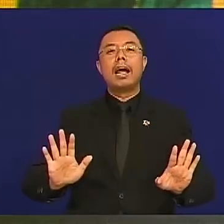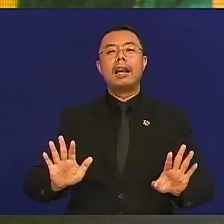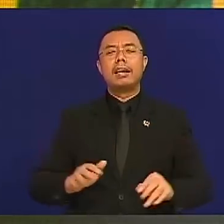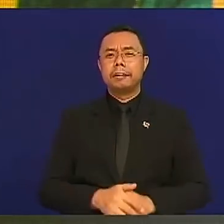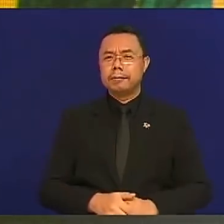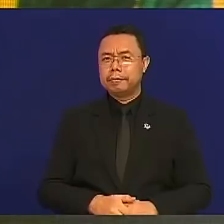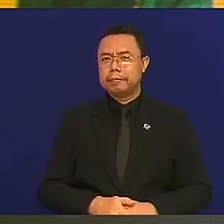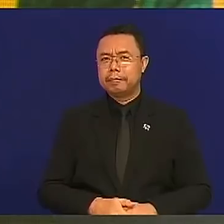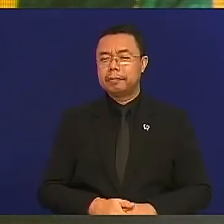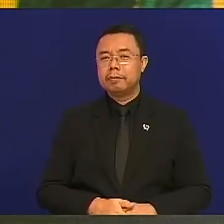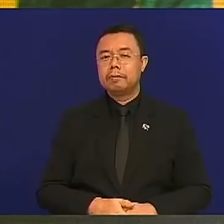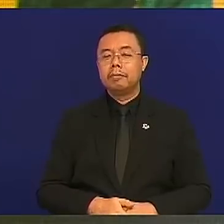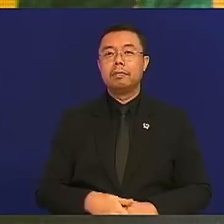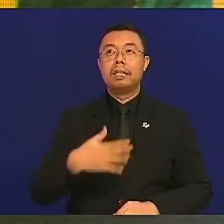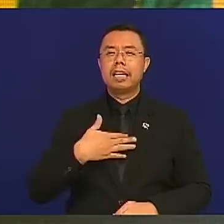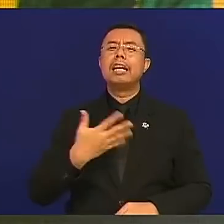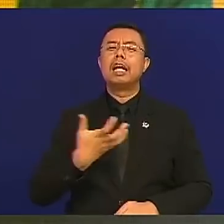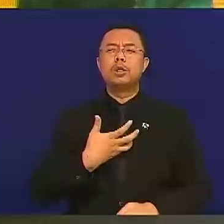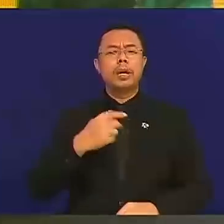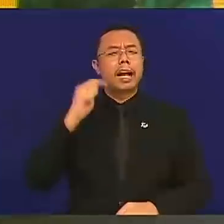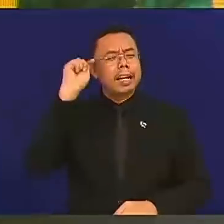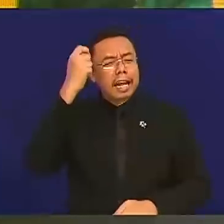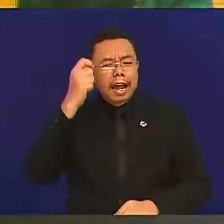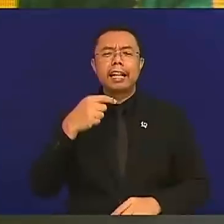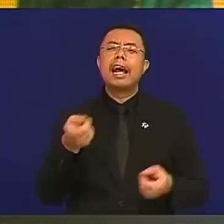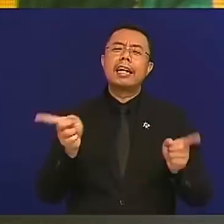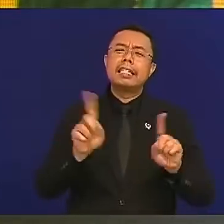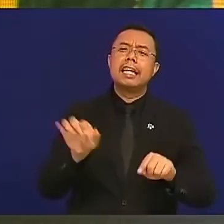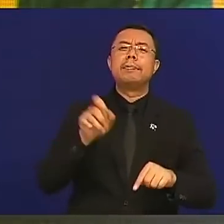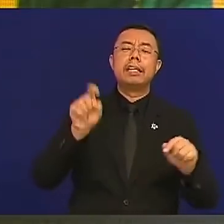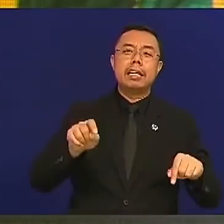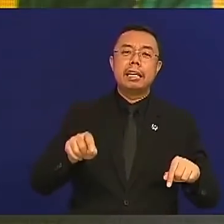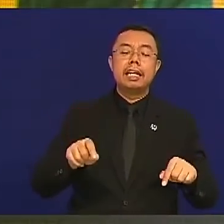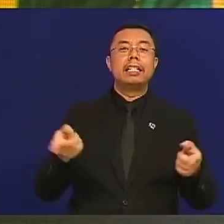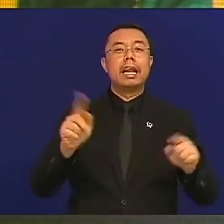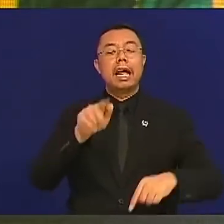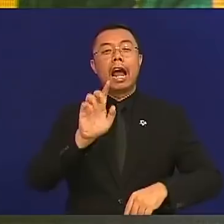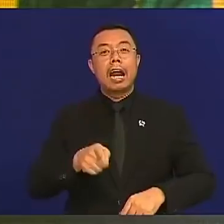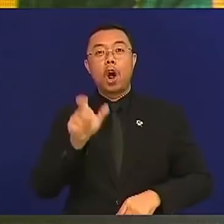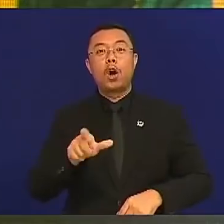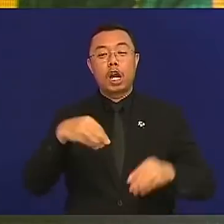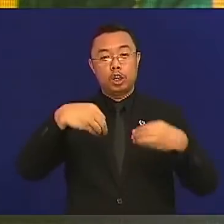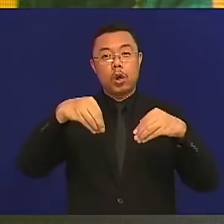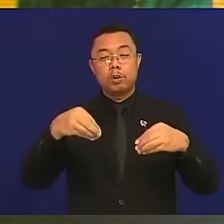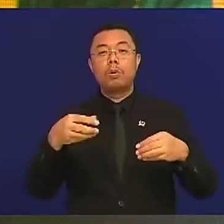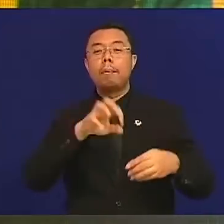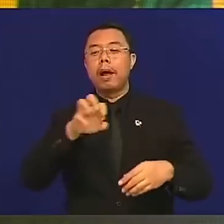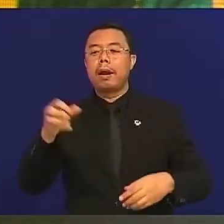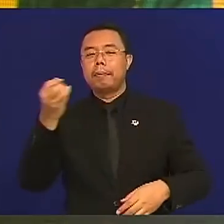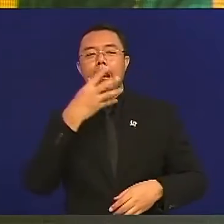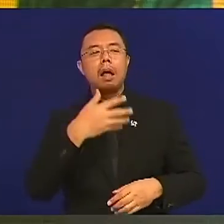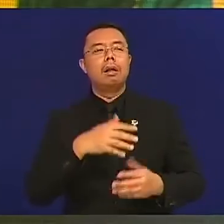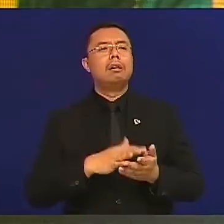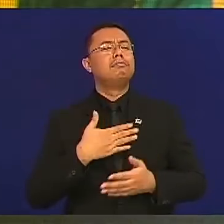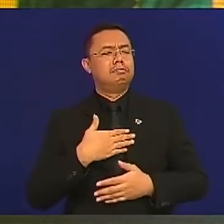Aduh. Nah saya suka ingat ya kejadian-kejadian begitu. Jadi ada orang jual barang lalu berkata, om tolong om,